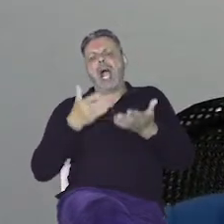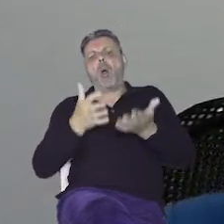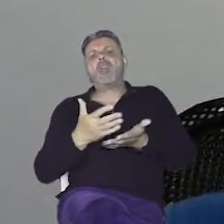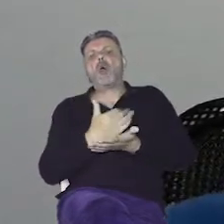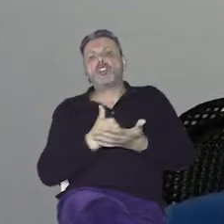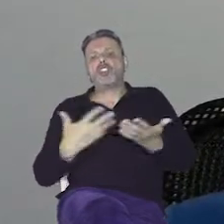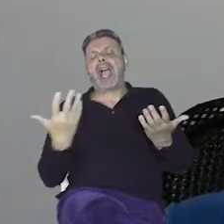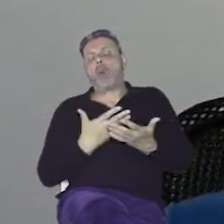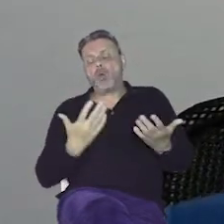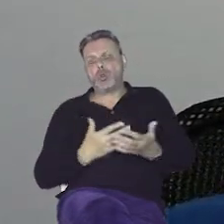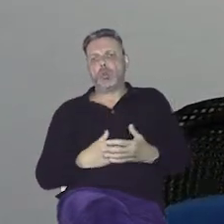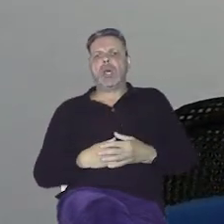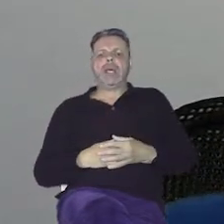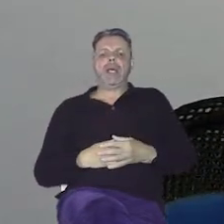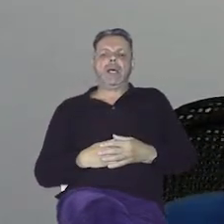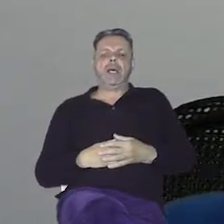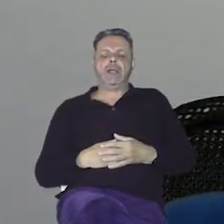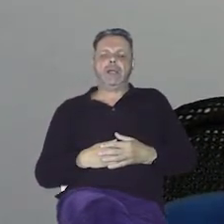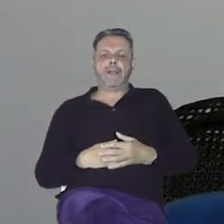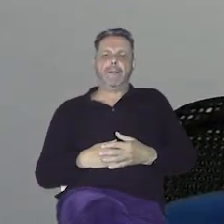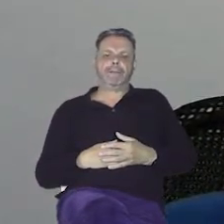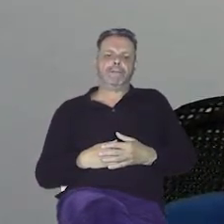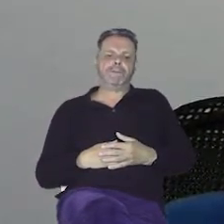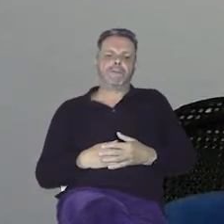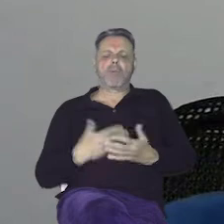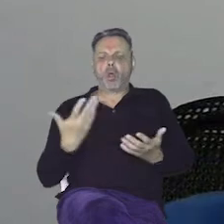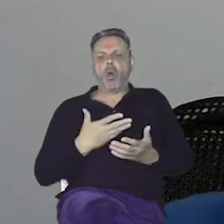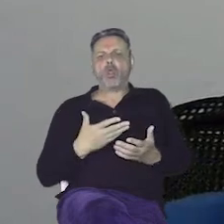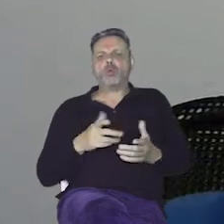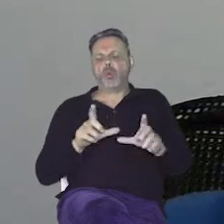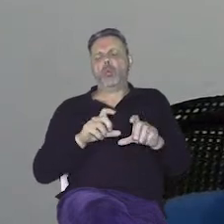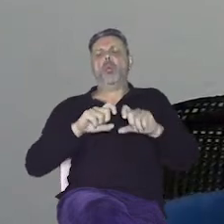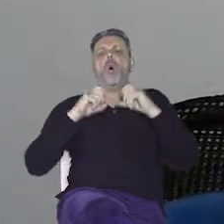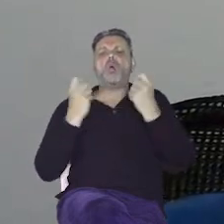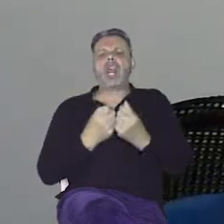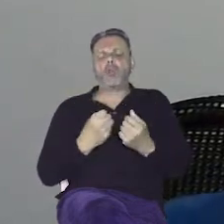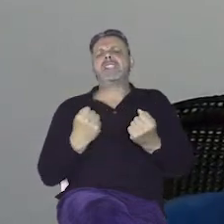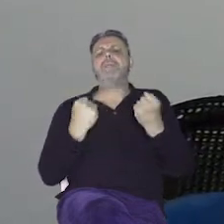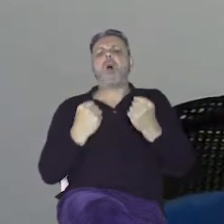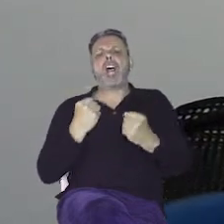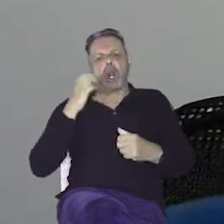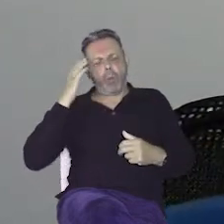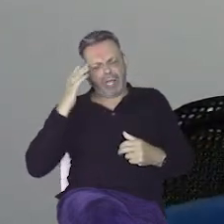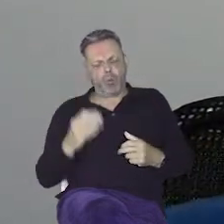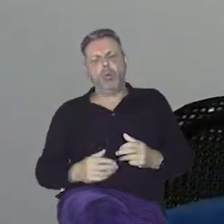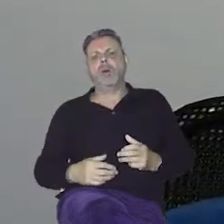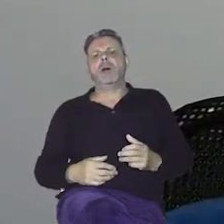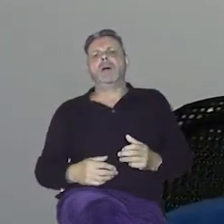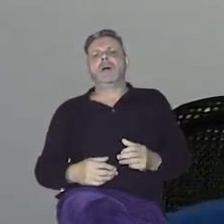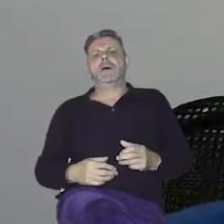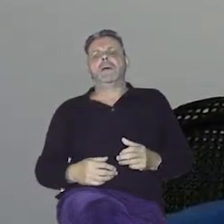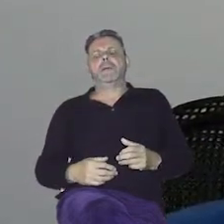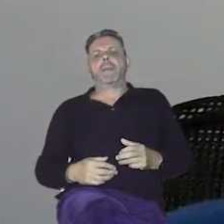koji su upućeni, odnosno nalaze se na odjelu za pojačanu brigu ili kako mi to kažemo